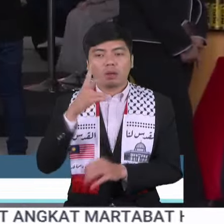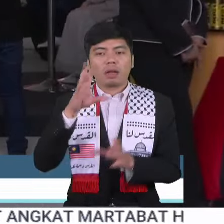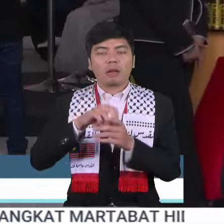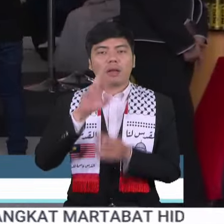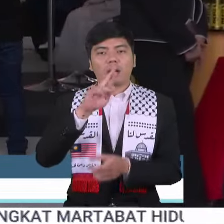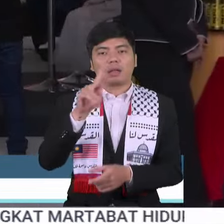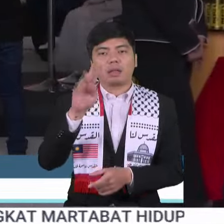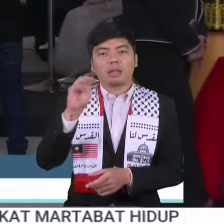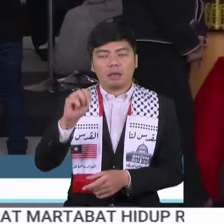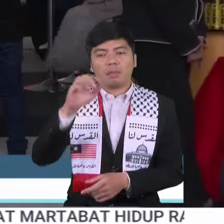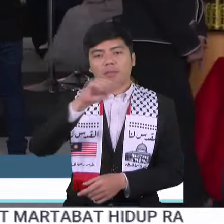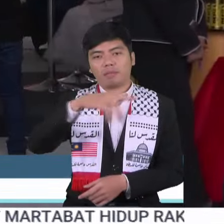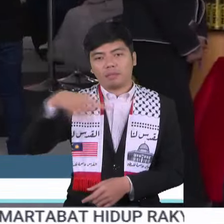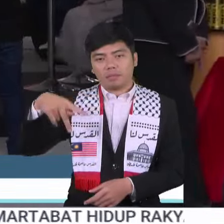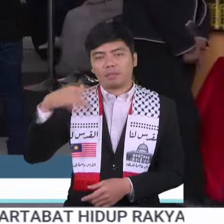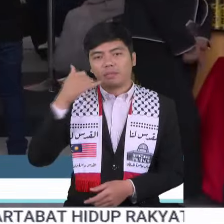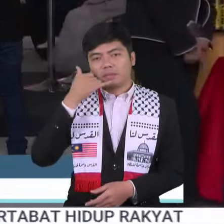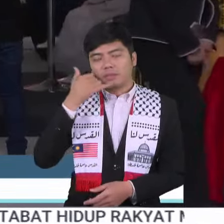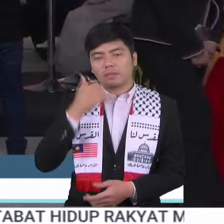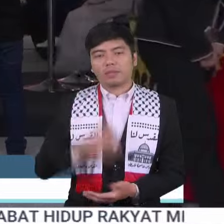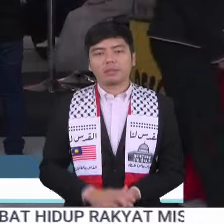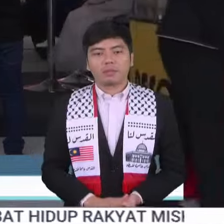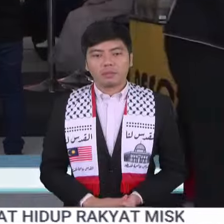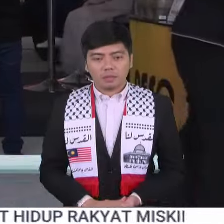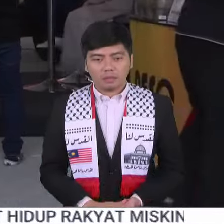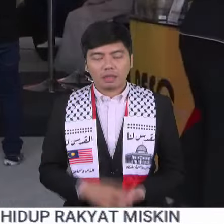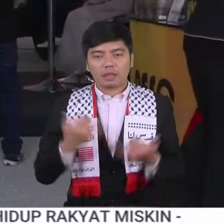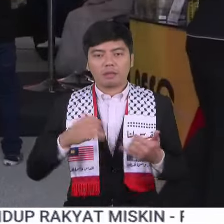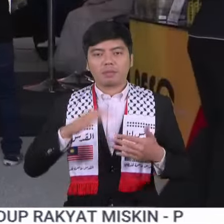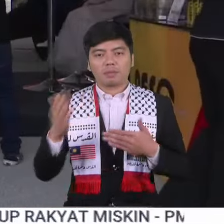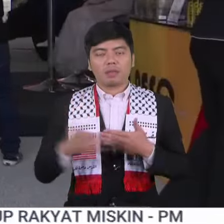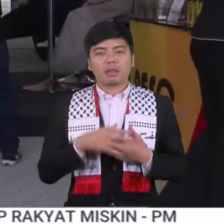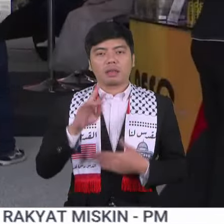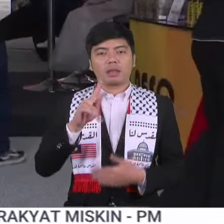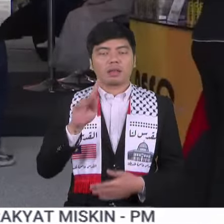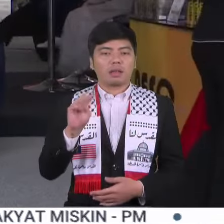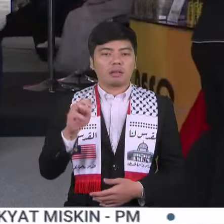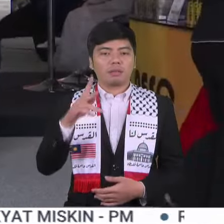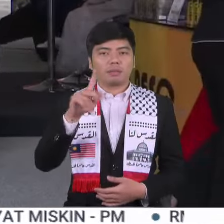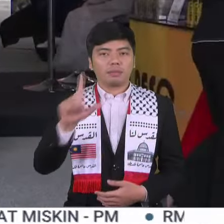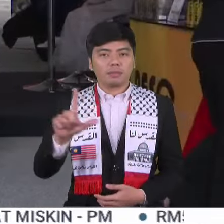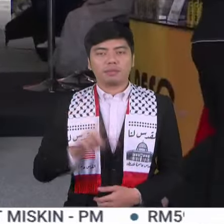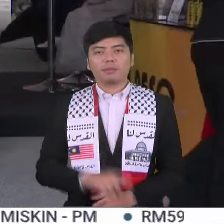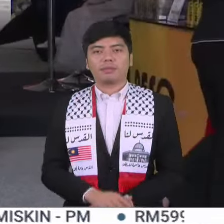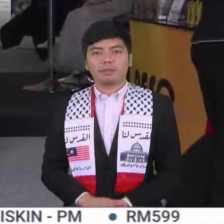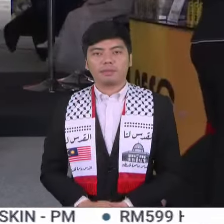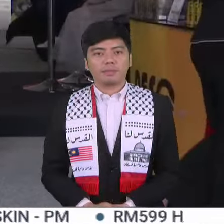Click. Okeylah, itu sahaja daripada saya di sini. Kita kembali kepada Sahih di studio berita.